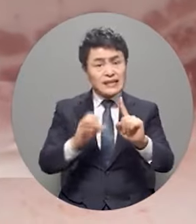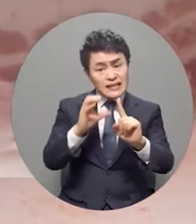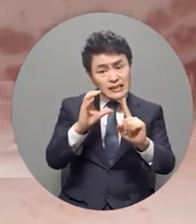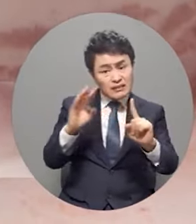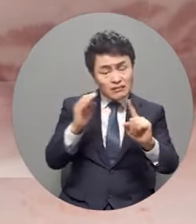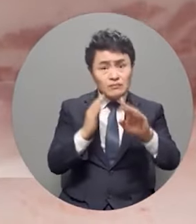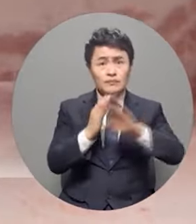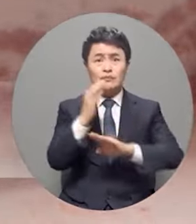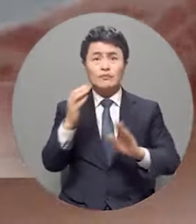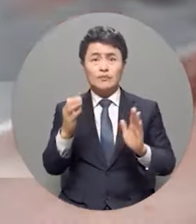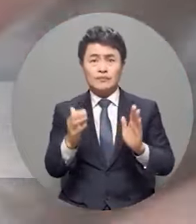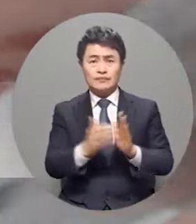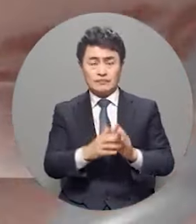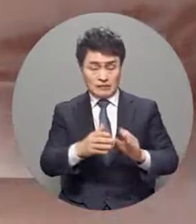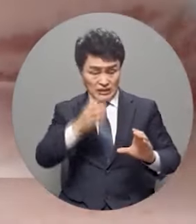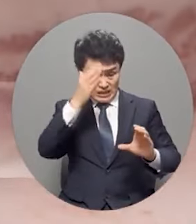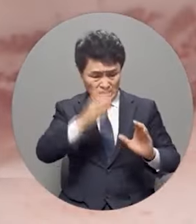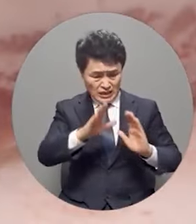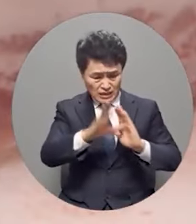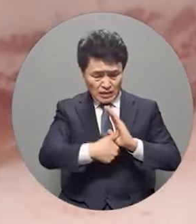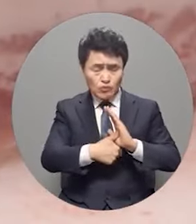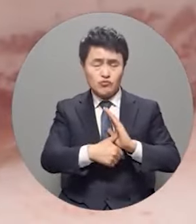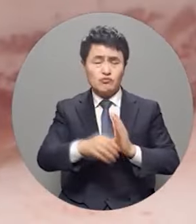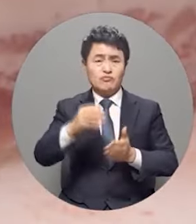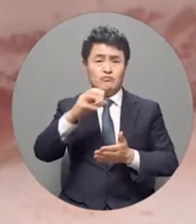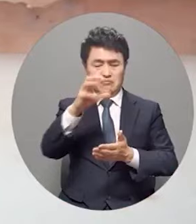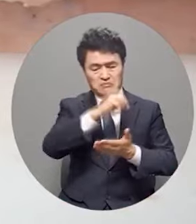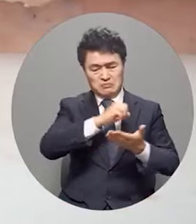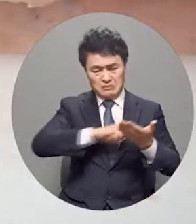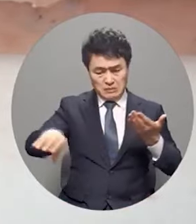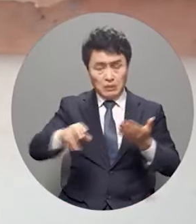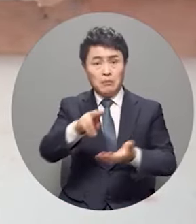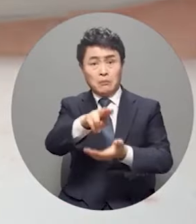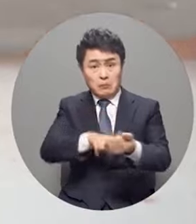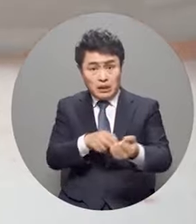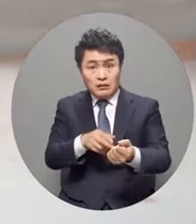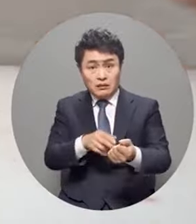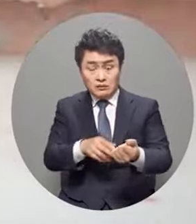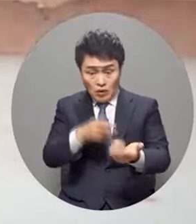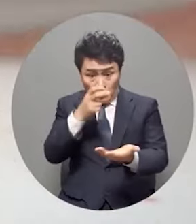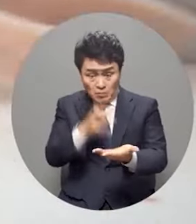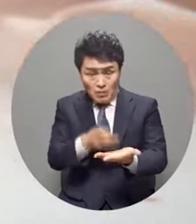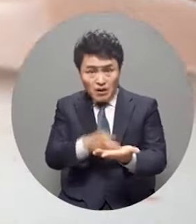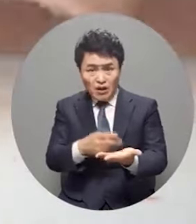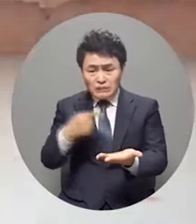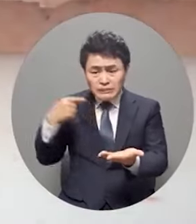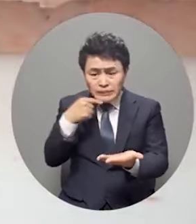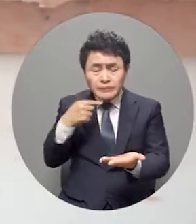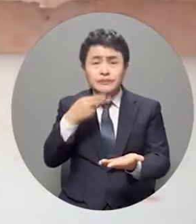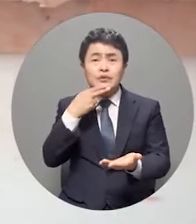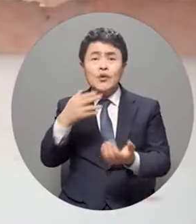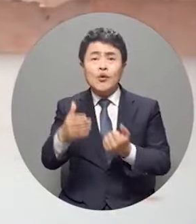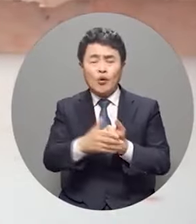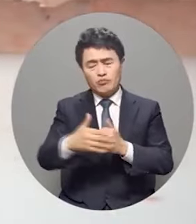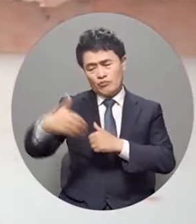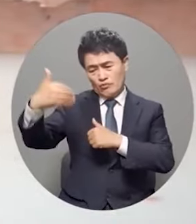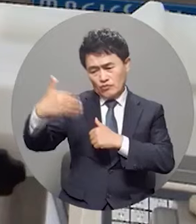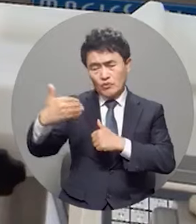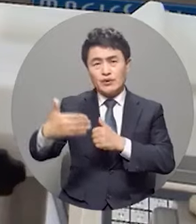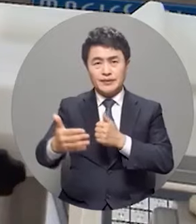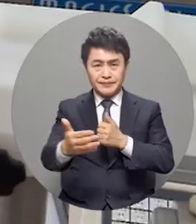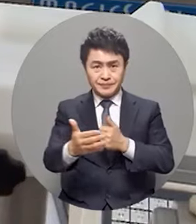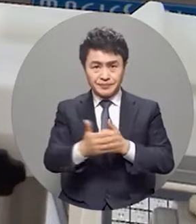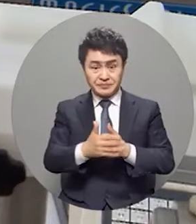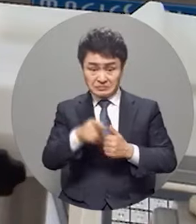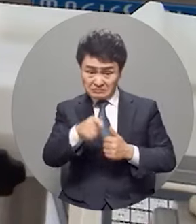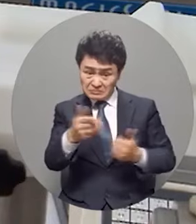1cm를 넘으면 잘라낸 뒤 팔아야 합니다. 하지만 법적인 강제성이 없는 권고사항이어서